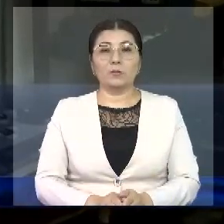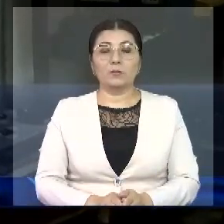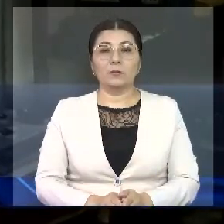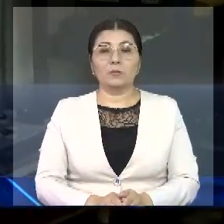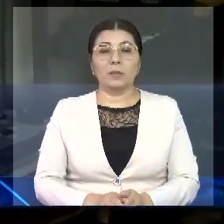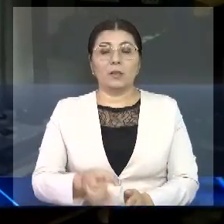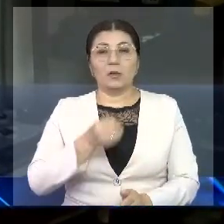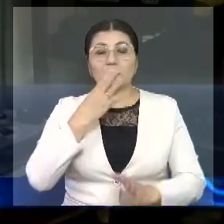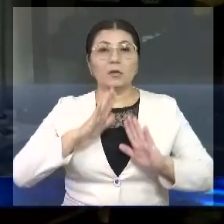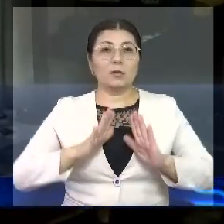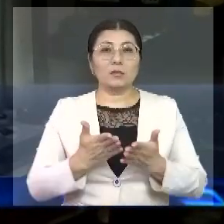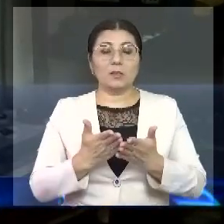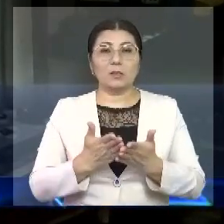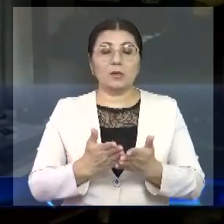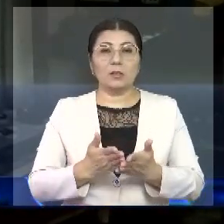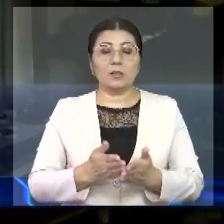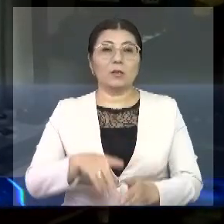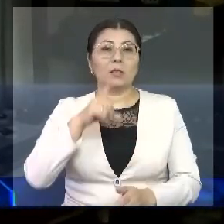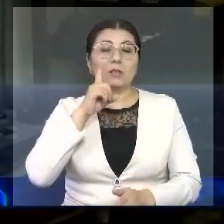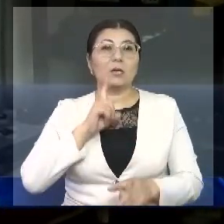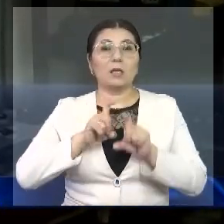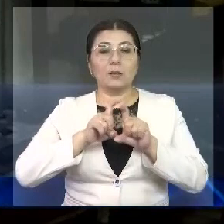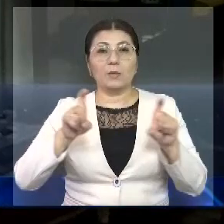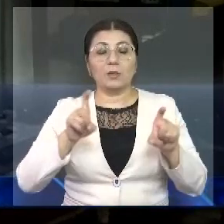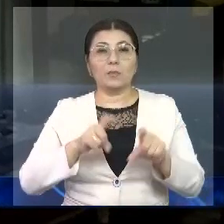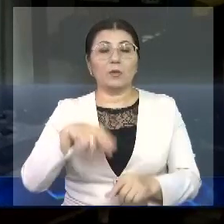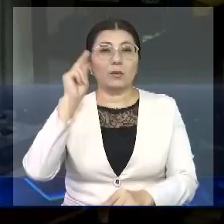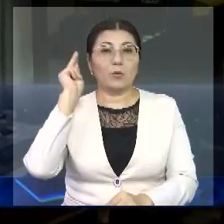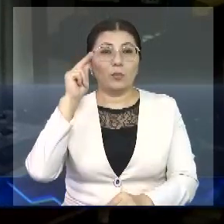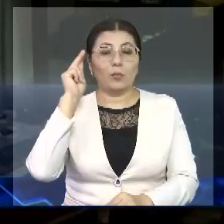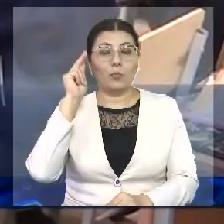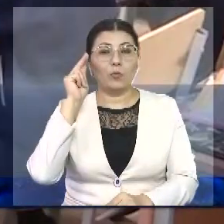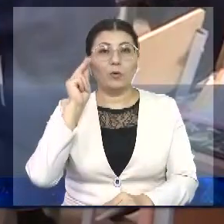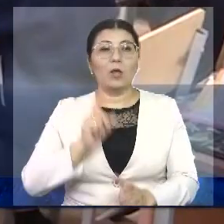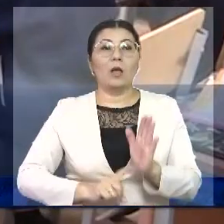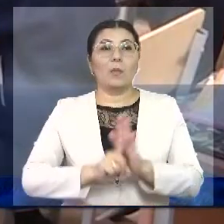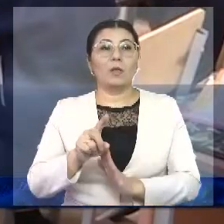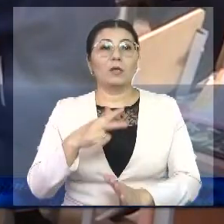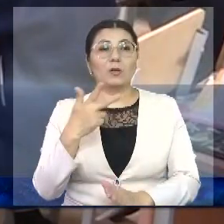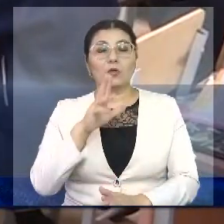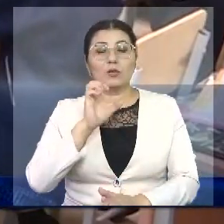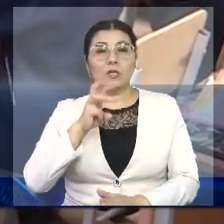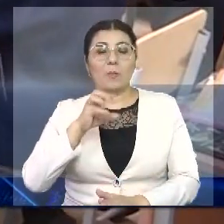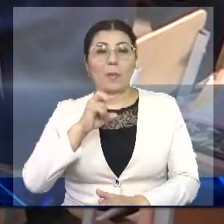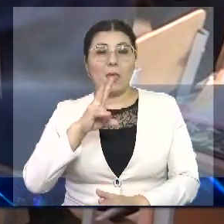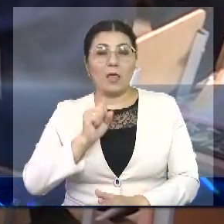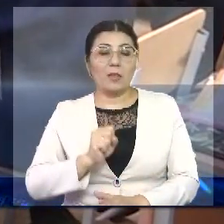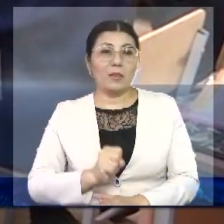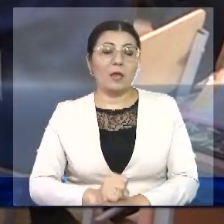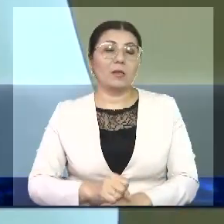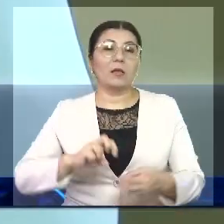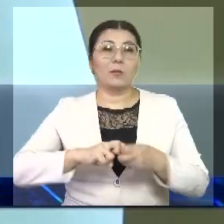балалардың жақсы жағдайда жайлы мектепте оқу жылдарын бастауы. Үш ауысымды мектептердің де мәселесі